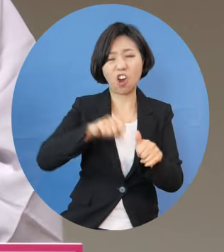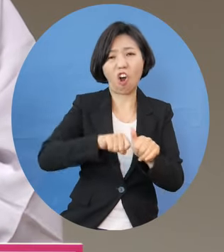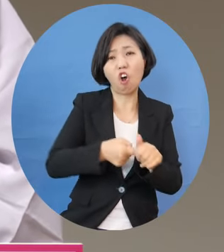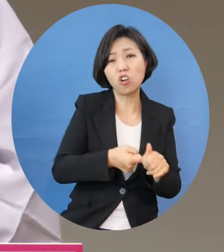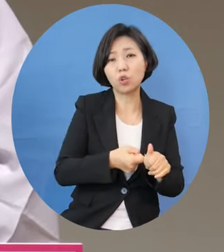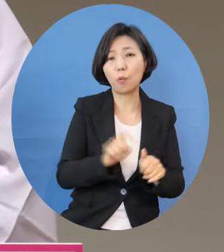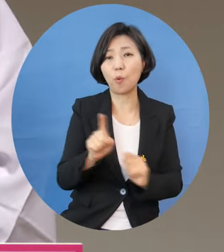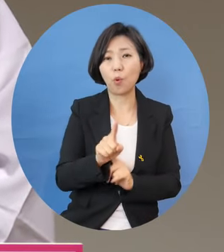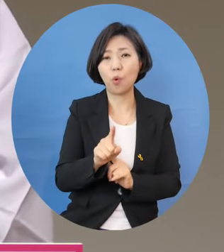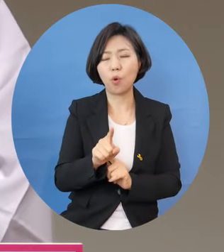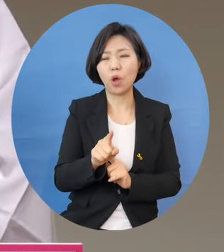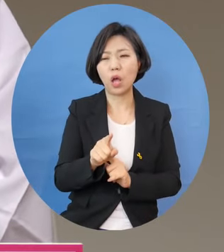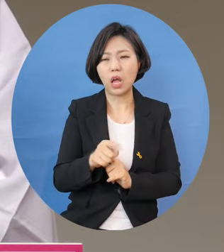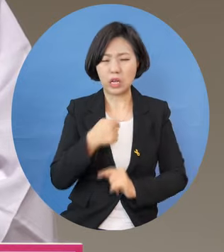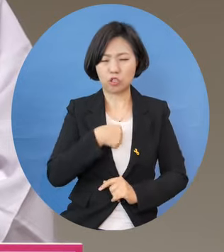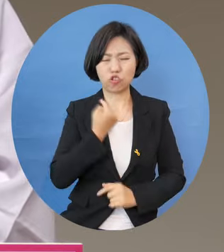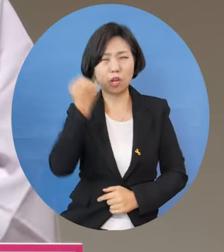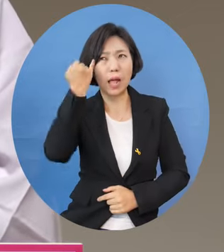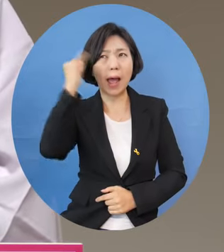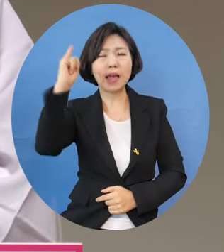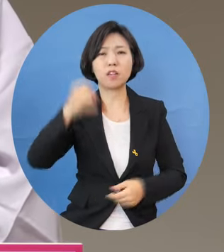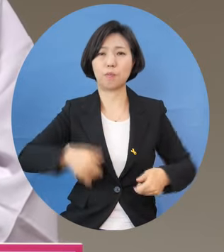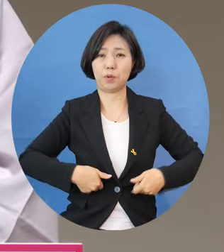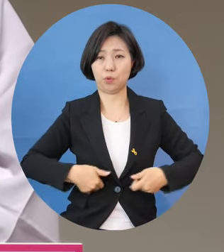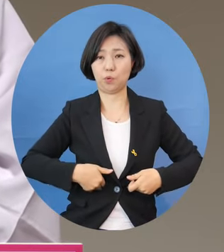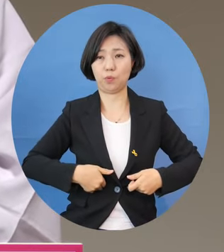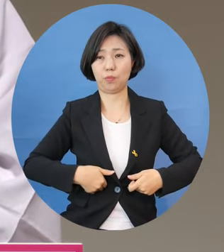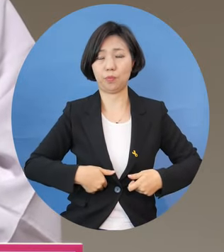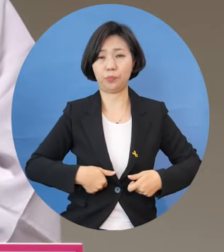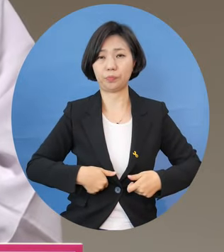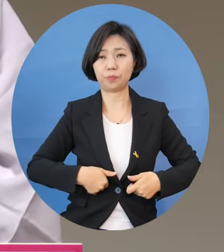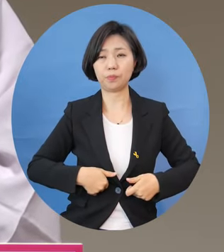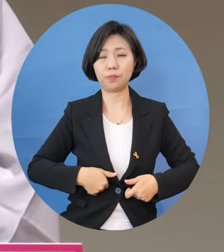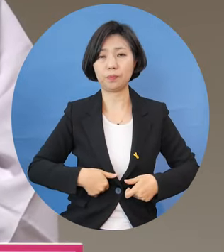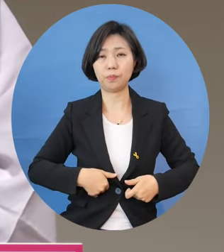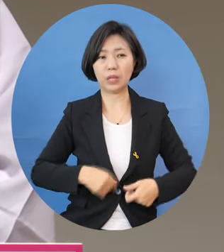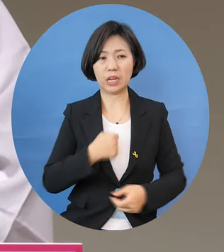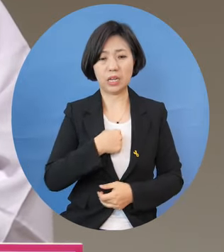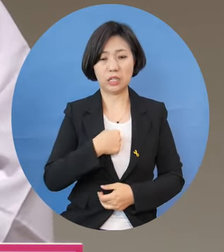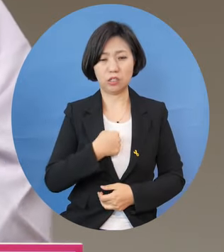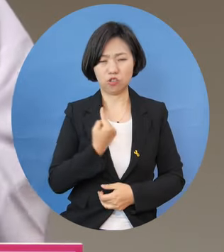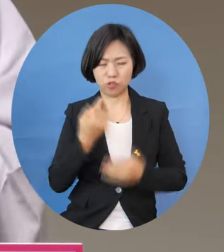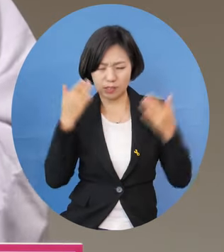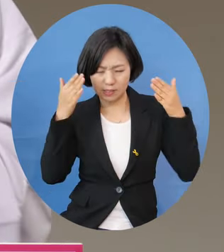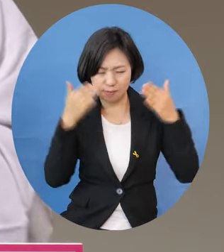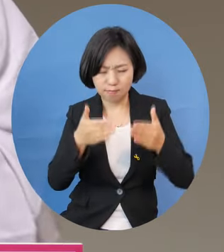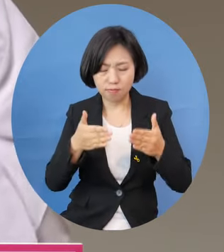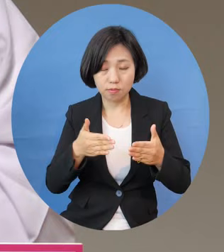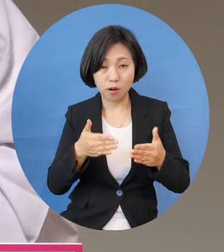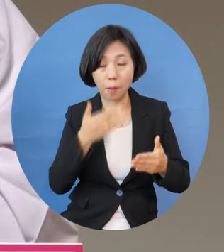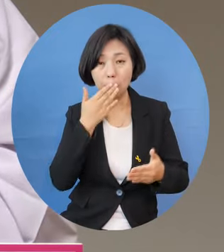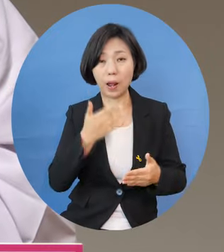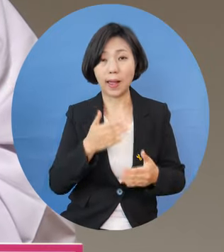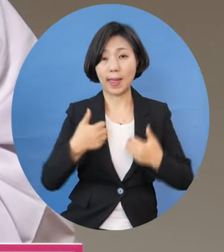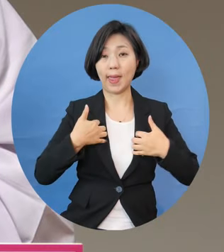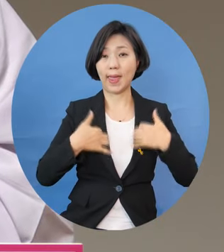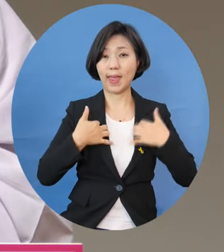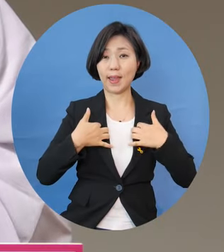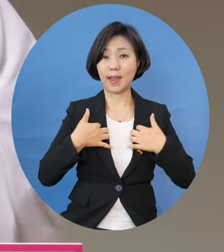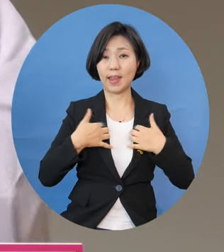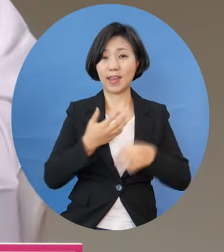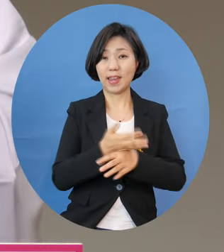그래야 창의력이 생겨. 어떤 게 집중이냐? 자발적으로 하면 집중이 돼. 애들 게임할 때 집중이 돼야 안